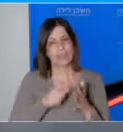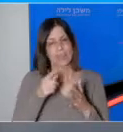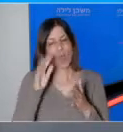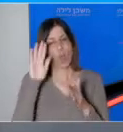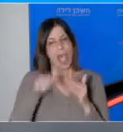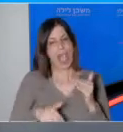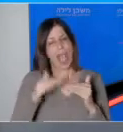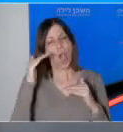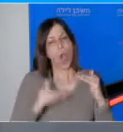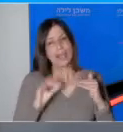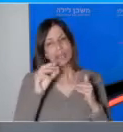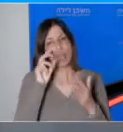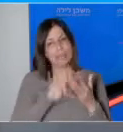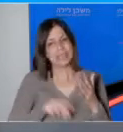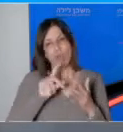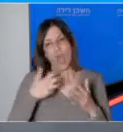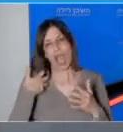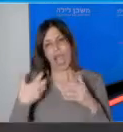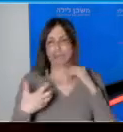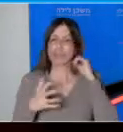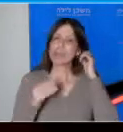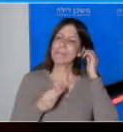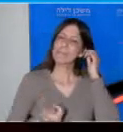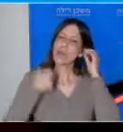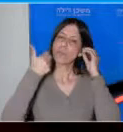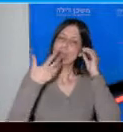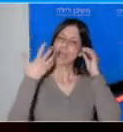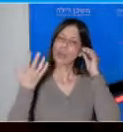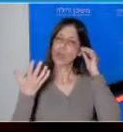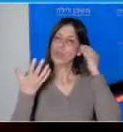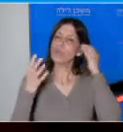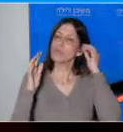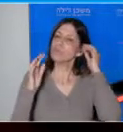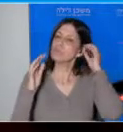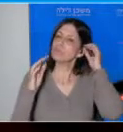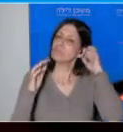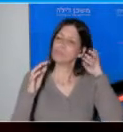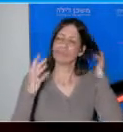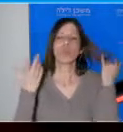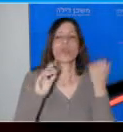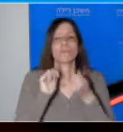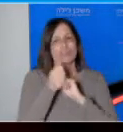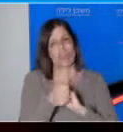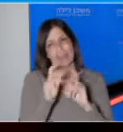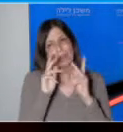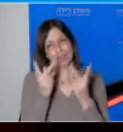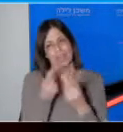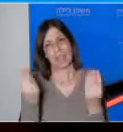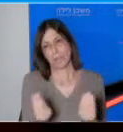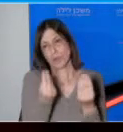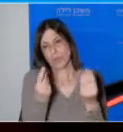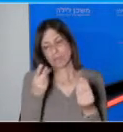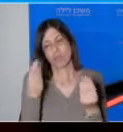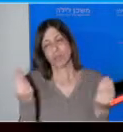מיסים, בטח לא על העשירים ועל המונופולים הגדולים. אולי היו משנים את, את קבוצת המוצרים שהם